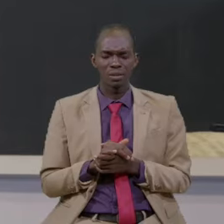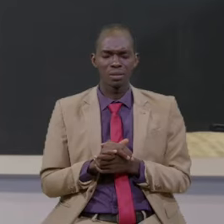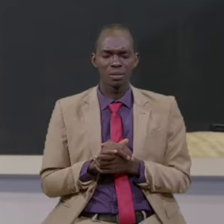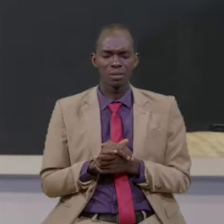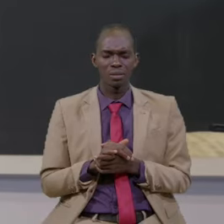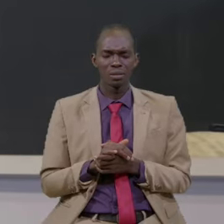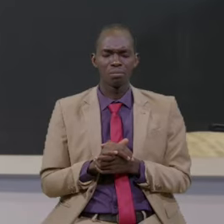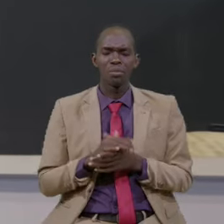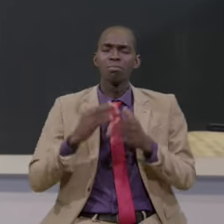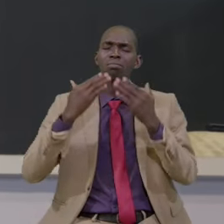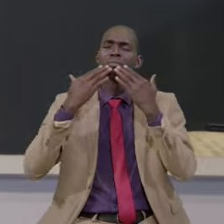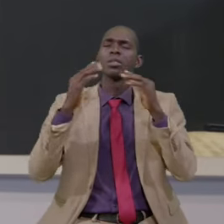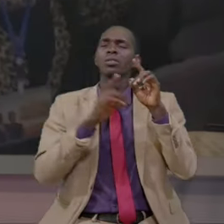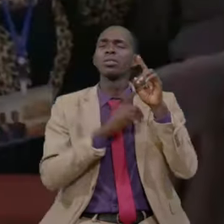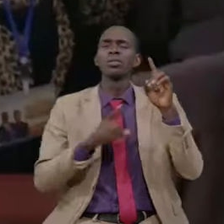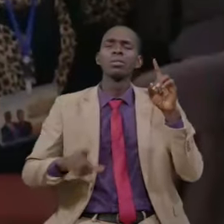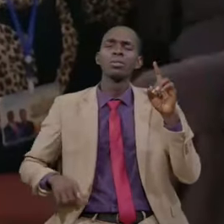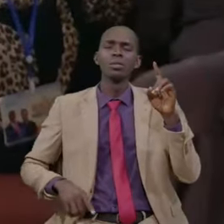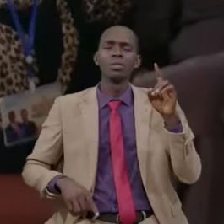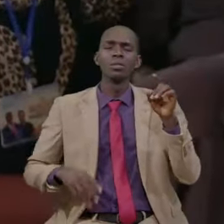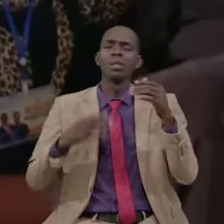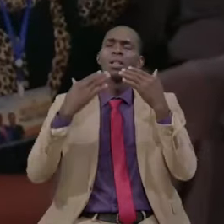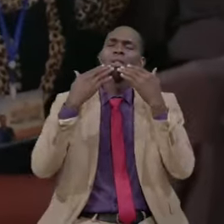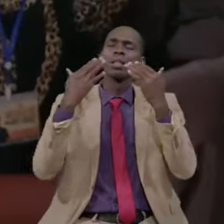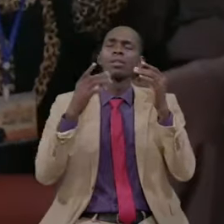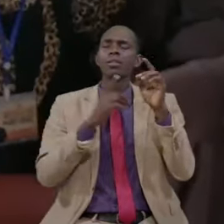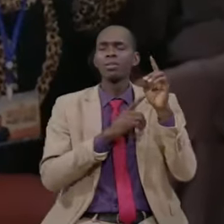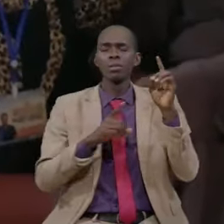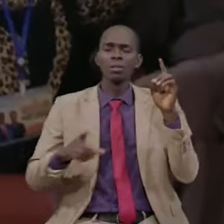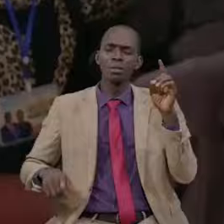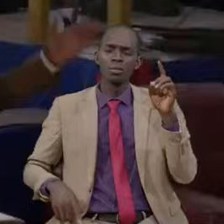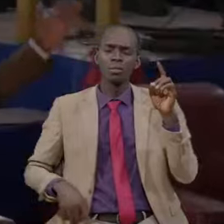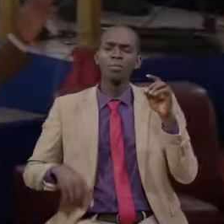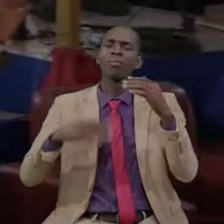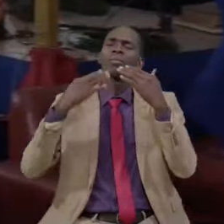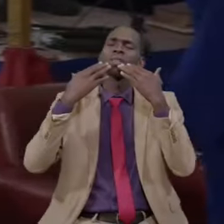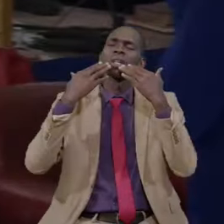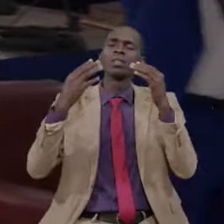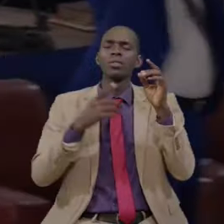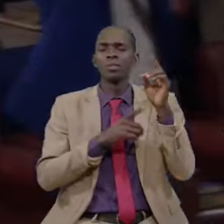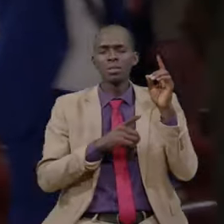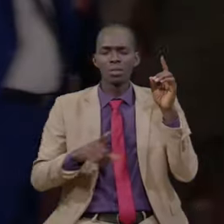Merci Seigneur. Merci Seigneur. Merci